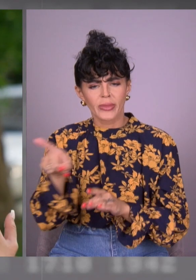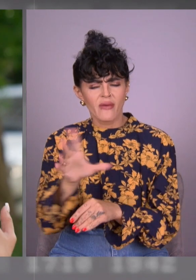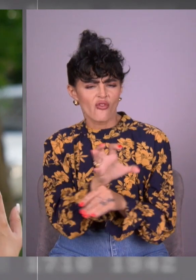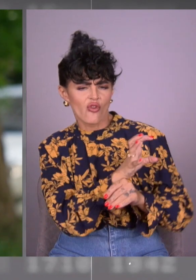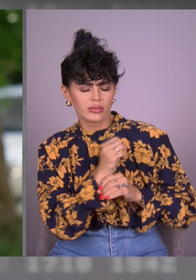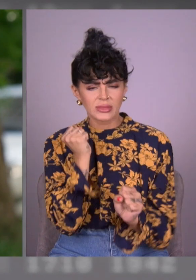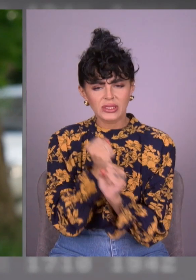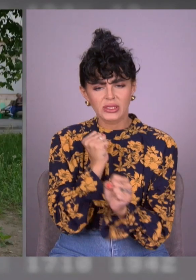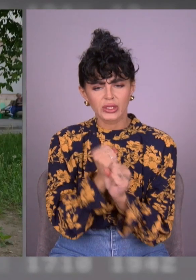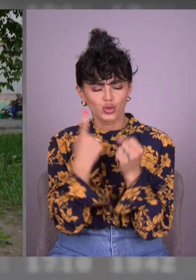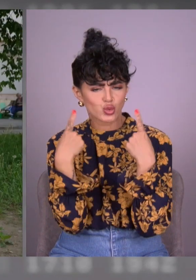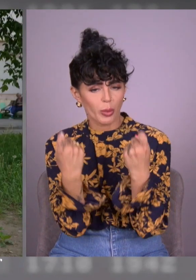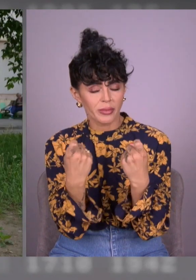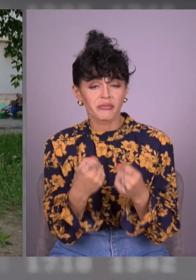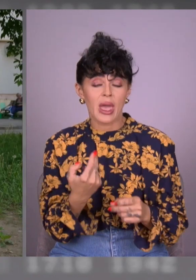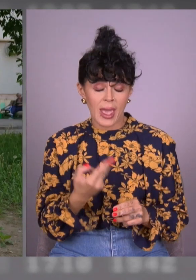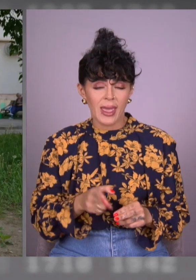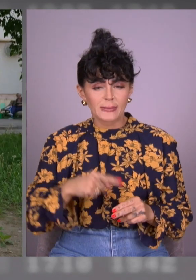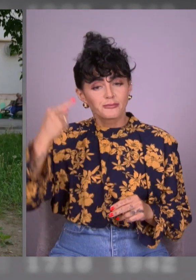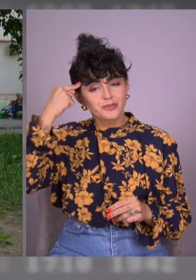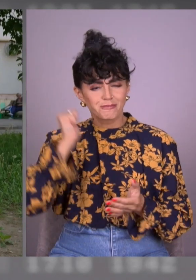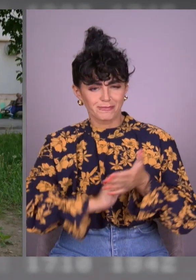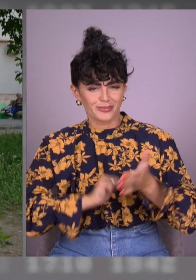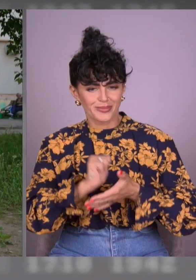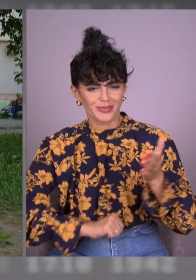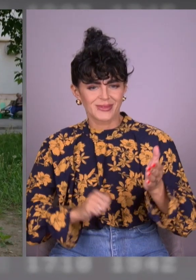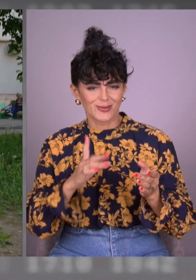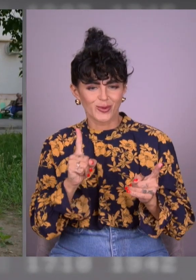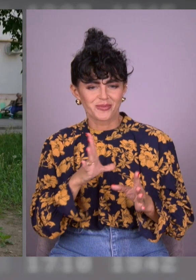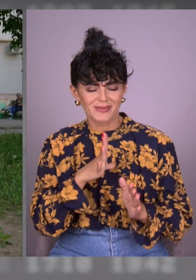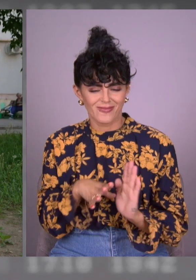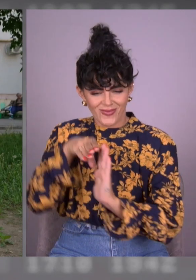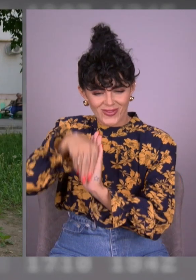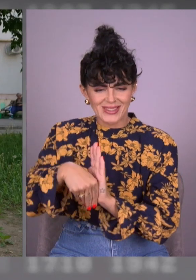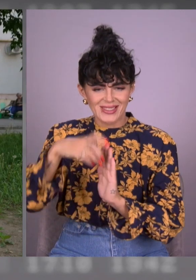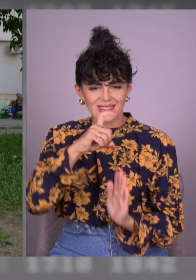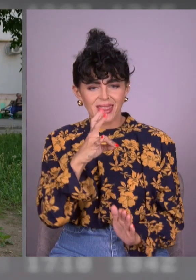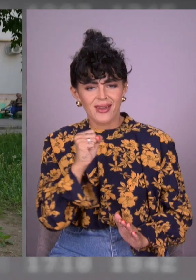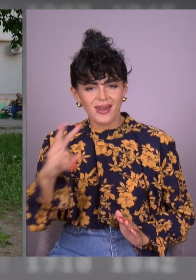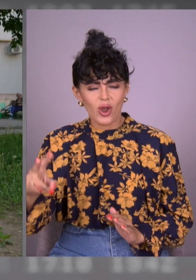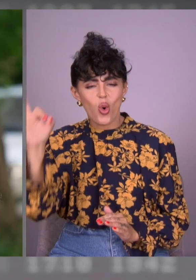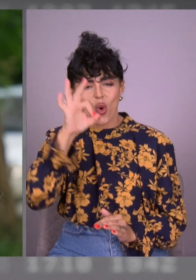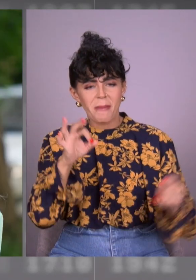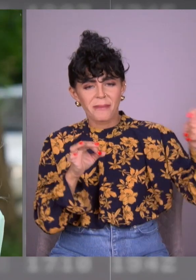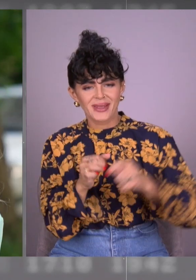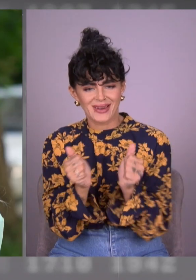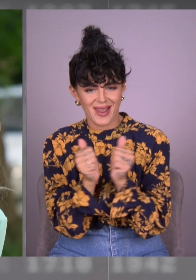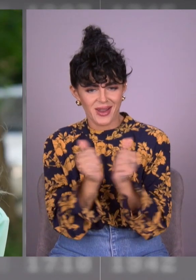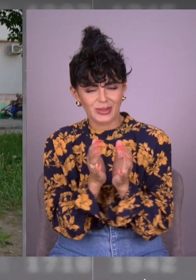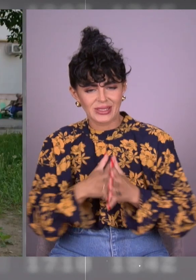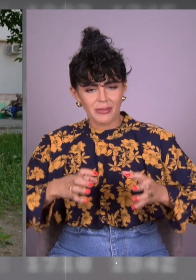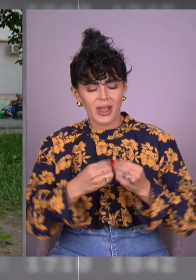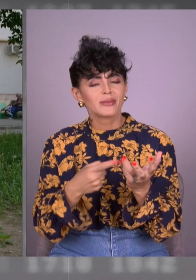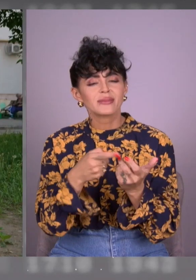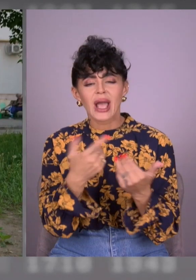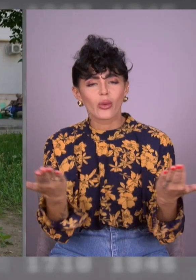робить фото. Це супер привід для того, щоб втілити всі натяки, які будуть йому нагадувати, що ви поряд. Які це будуть